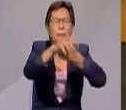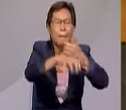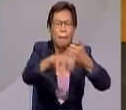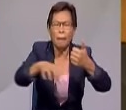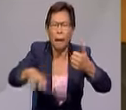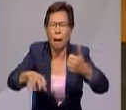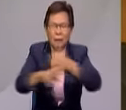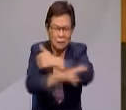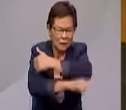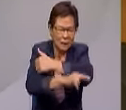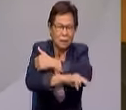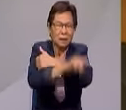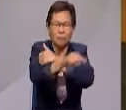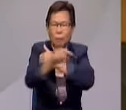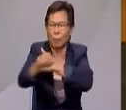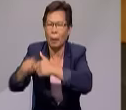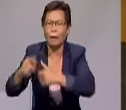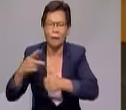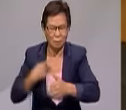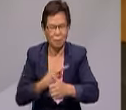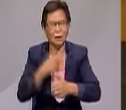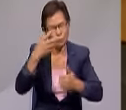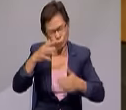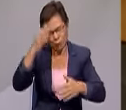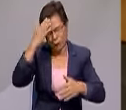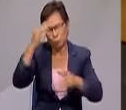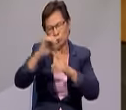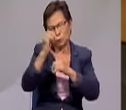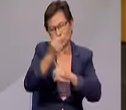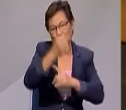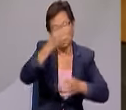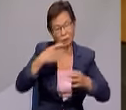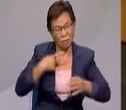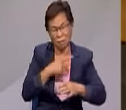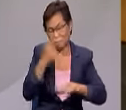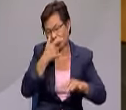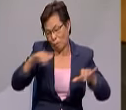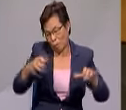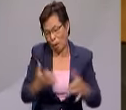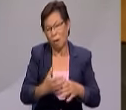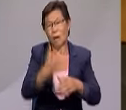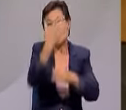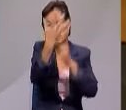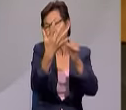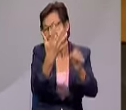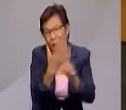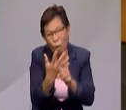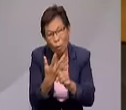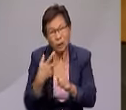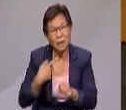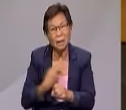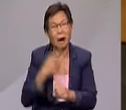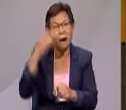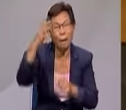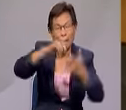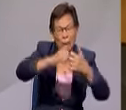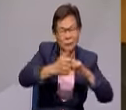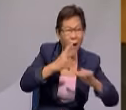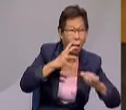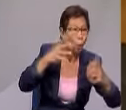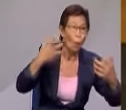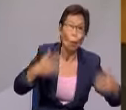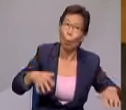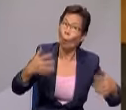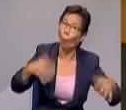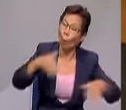situasi dia memang kritikal. Dan kalau kita tak buat apa-apa pun sekarang, di dalam 5 tahun kita akan adakan masalah air besar